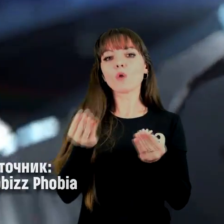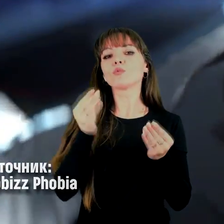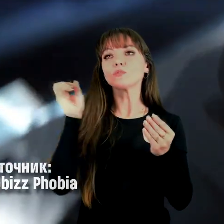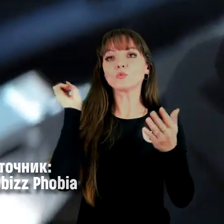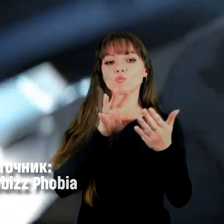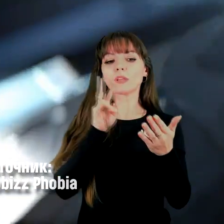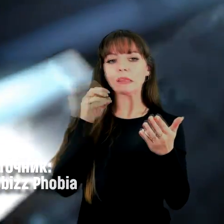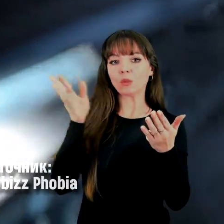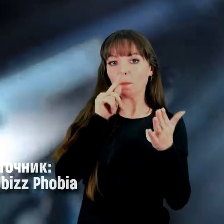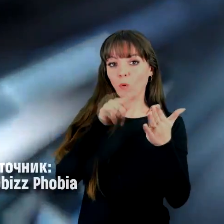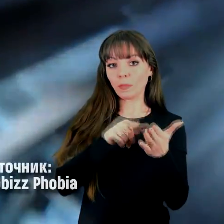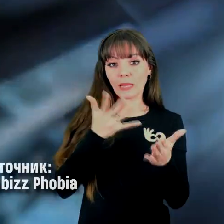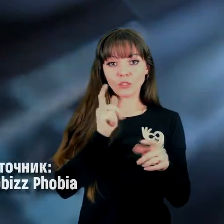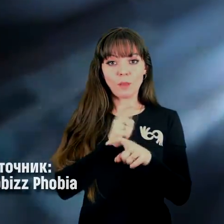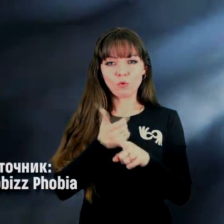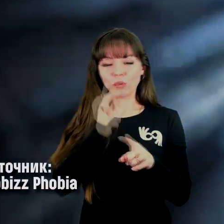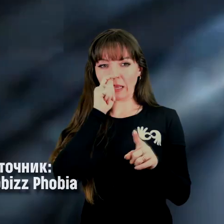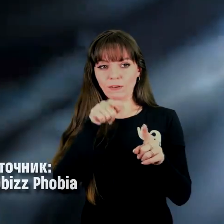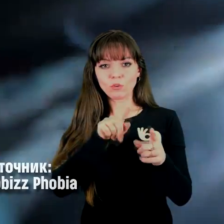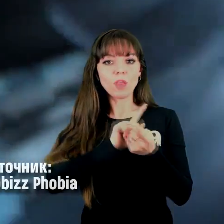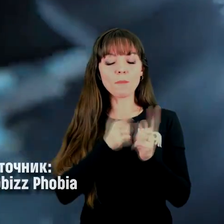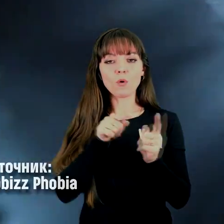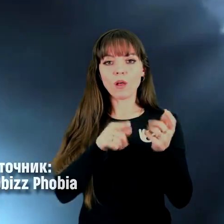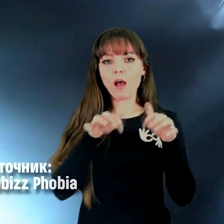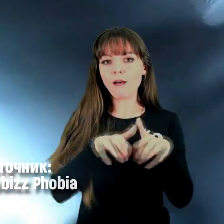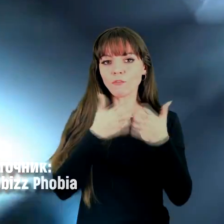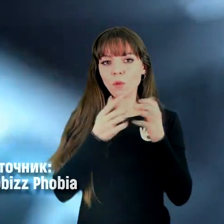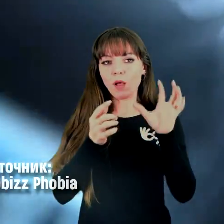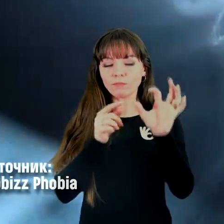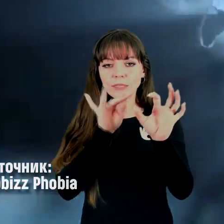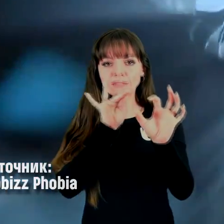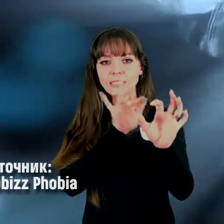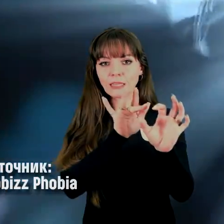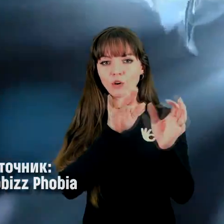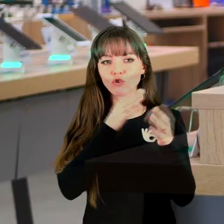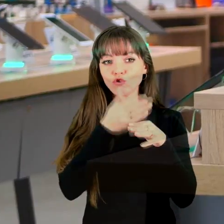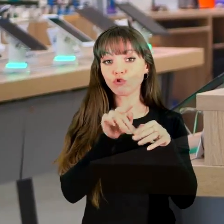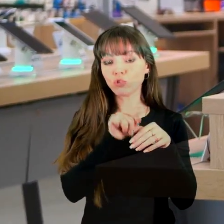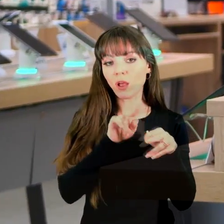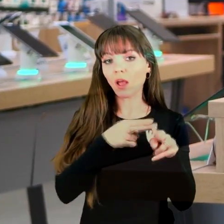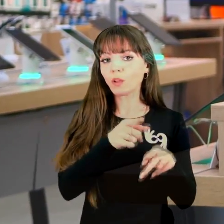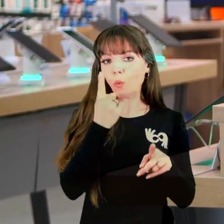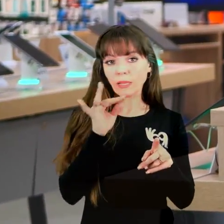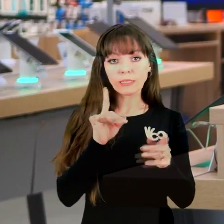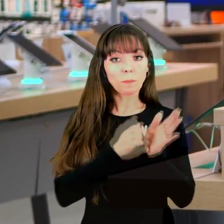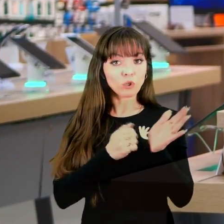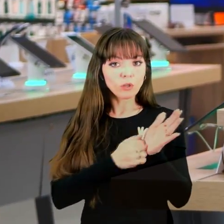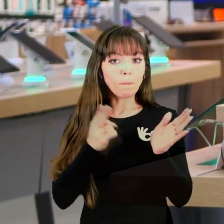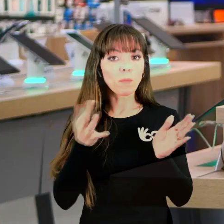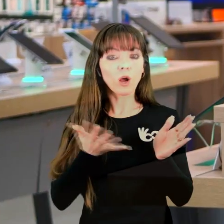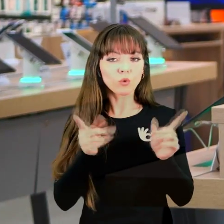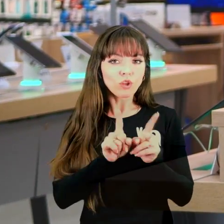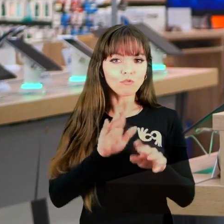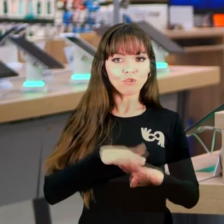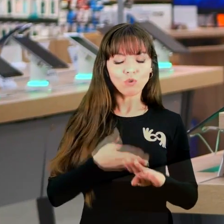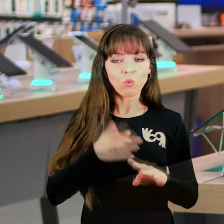попадать на края линз, где наибольшая кривизна, а наоборот концентрирует пучок в центральную часть. Это одна из причин, по которой так